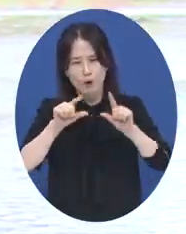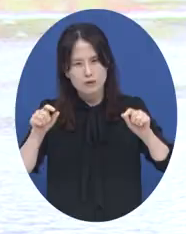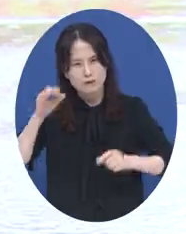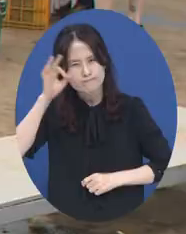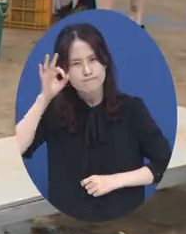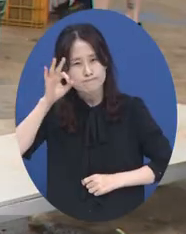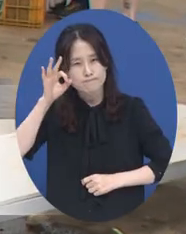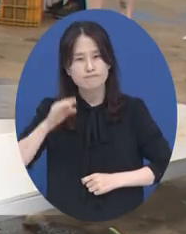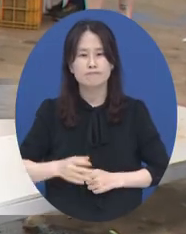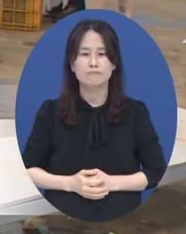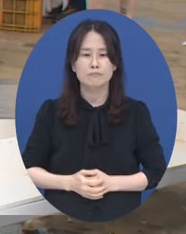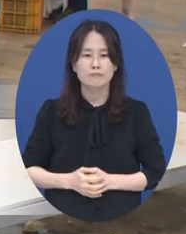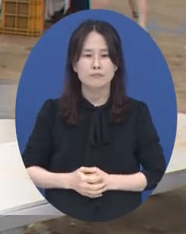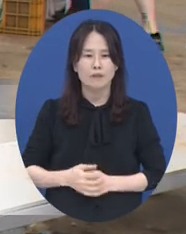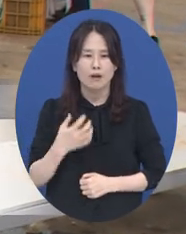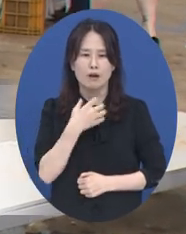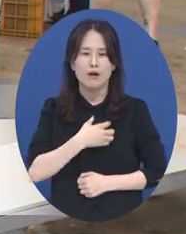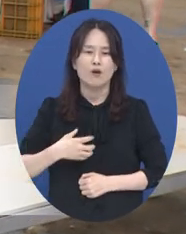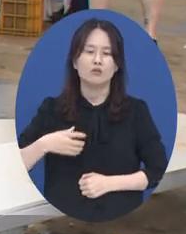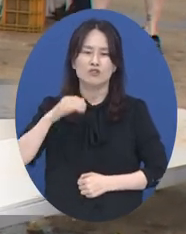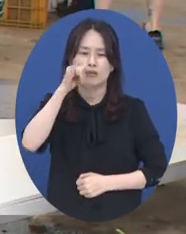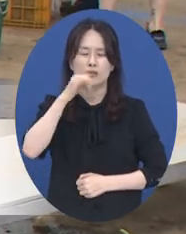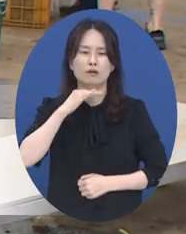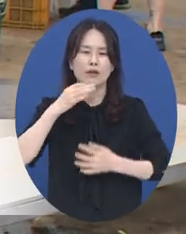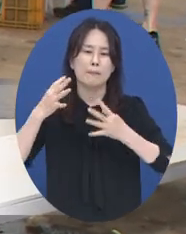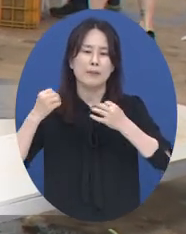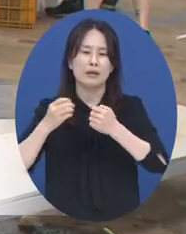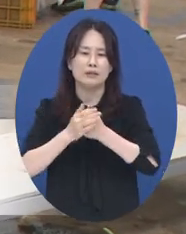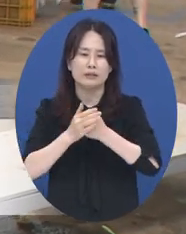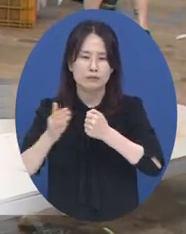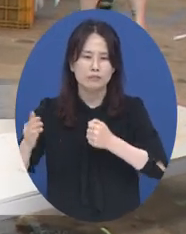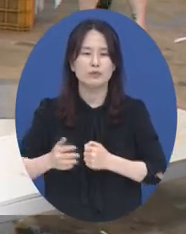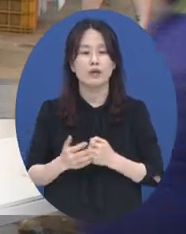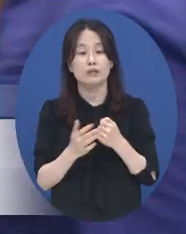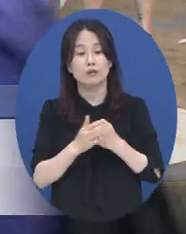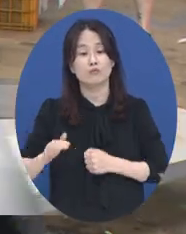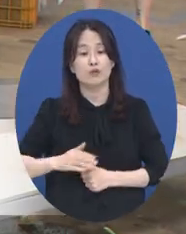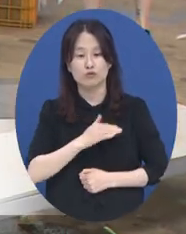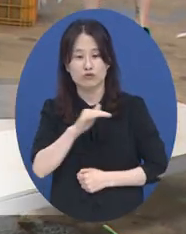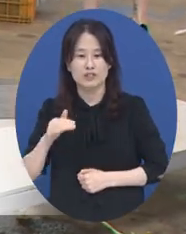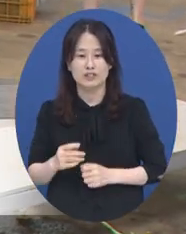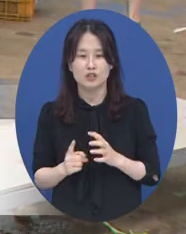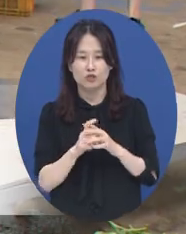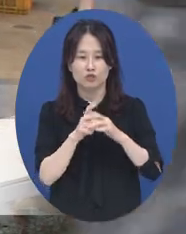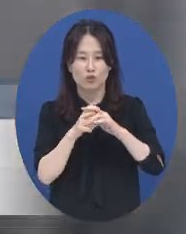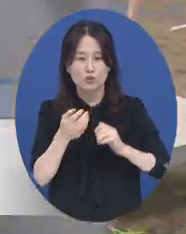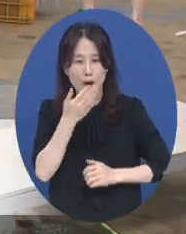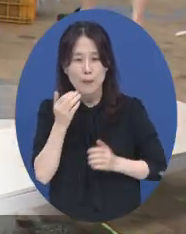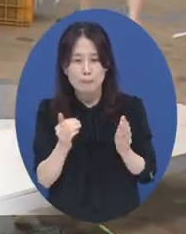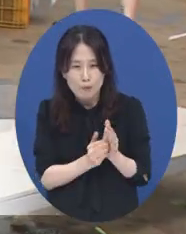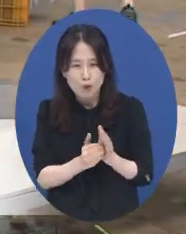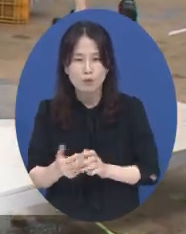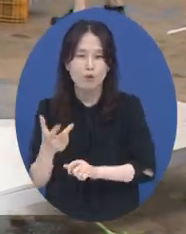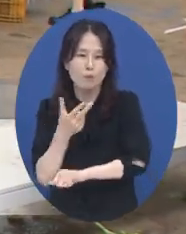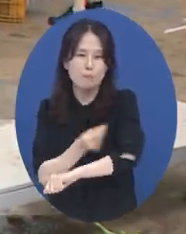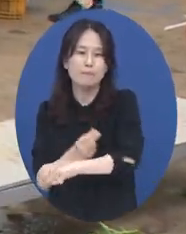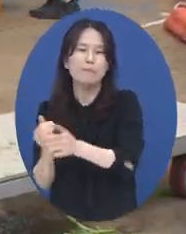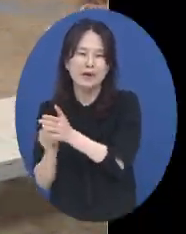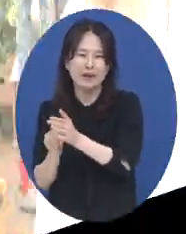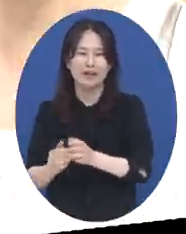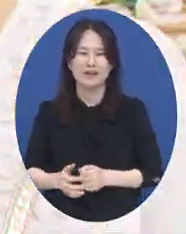요즘입니다. 걱정되지요. 그럼 나이가 있으니까. 그래서 저희들 막 추어탕 이런 거잘해 먹고